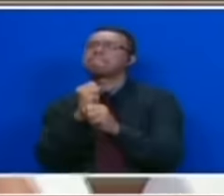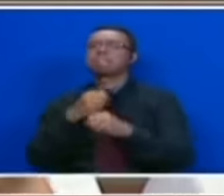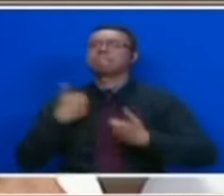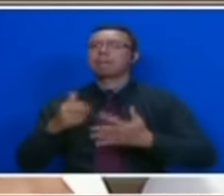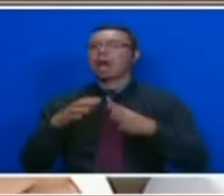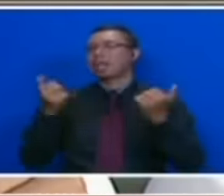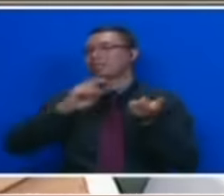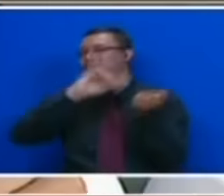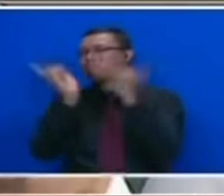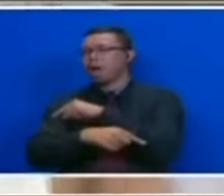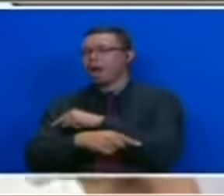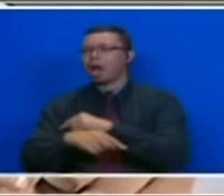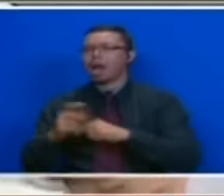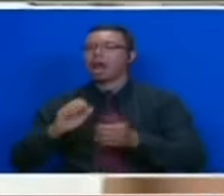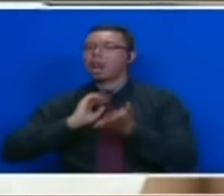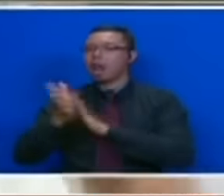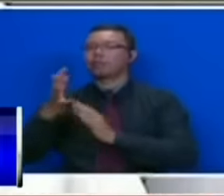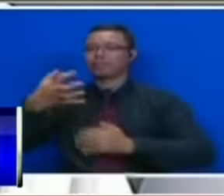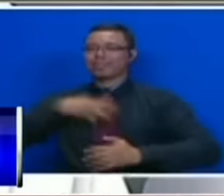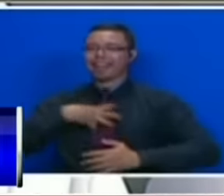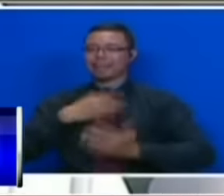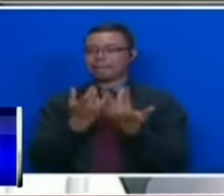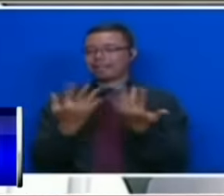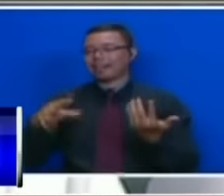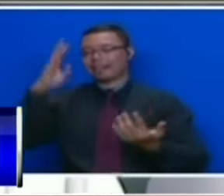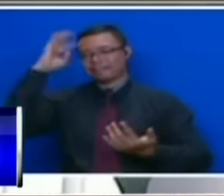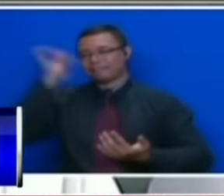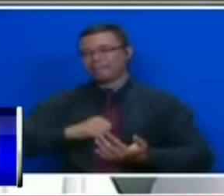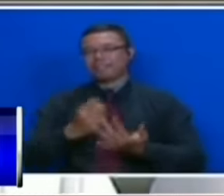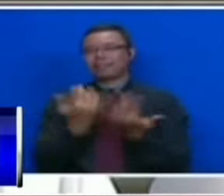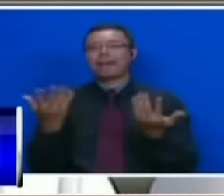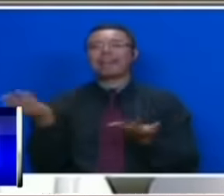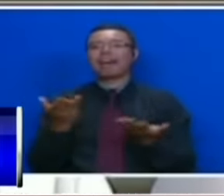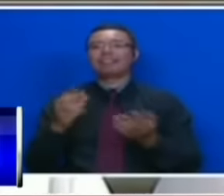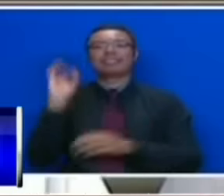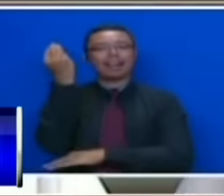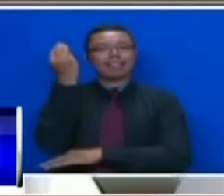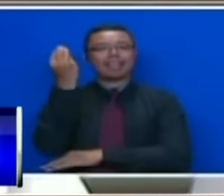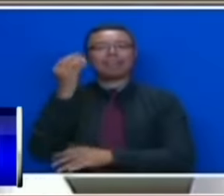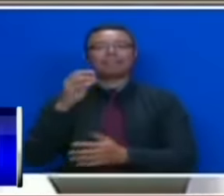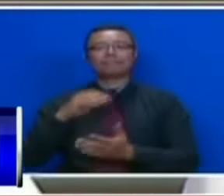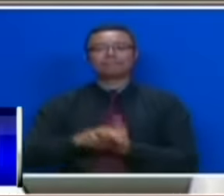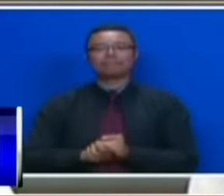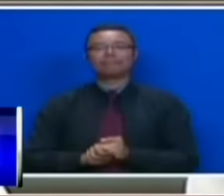menghasilkan perubahan langsung dirasakan oleh masyarakat dimanapun berada di Jakarta.